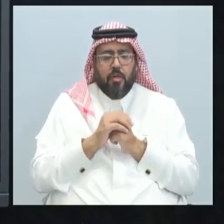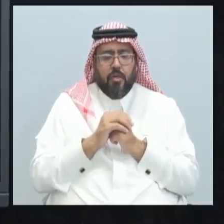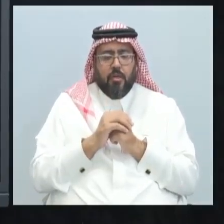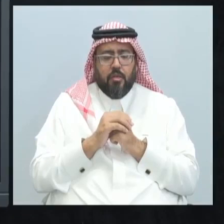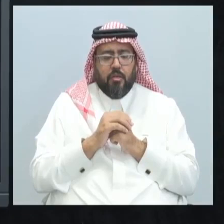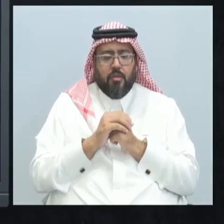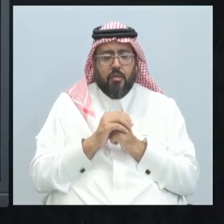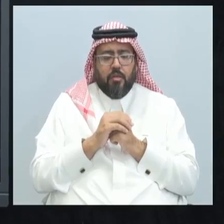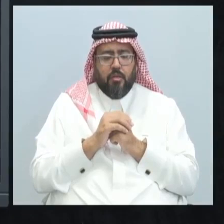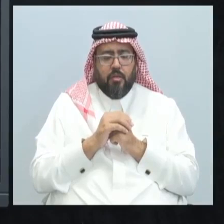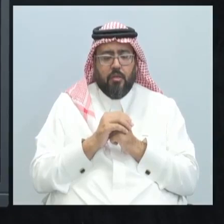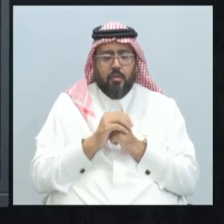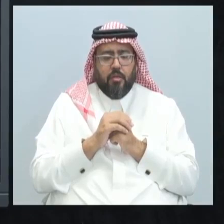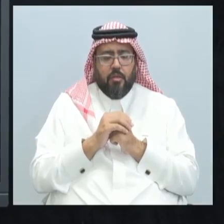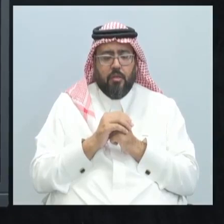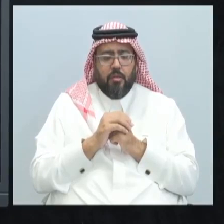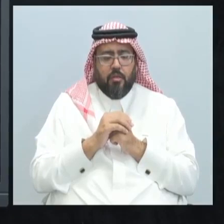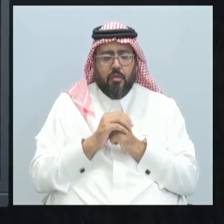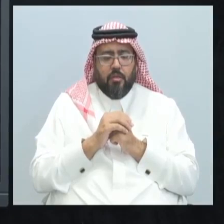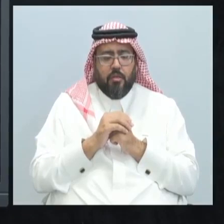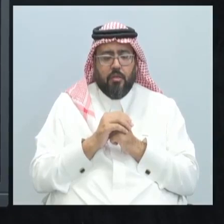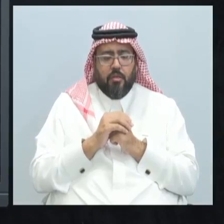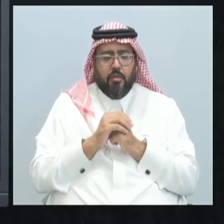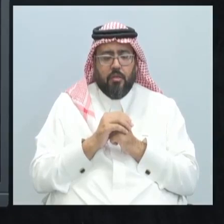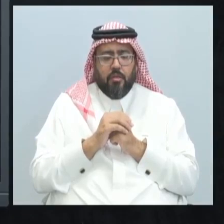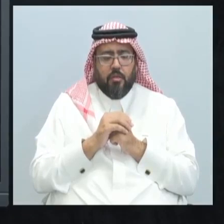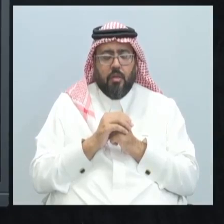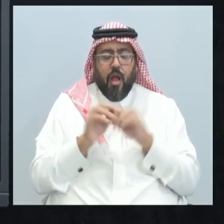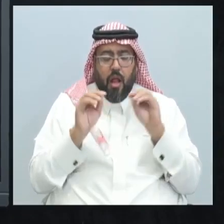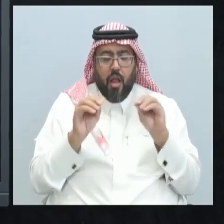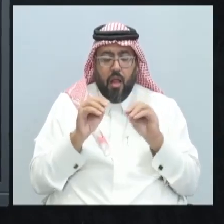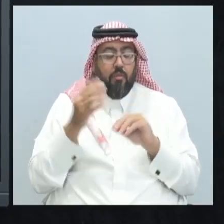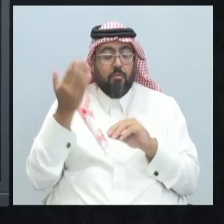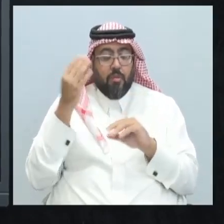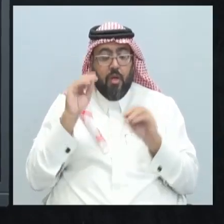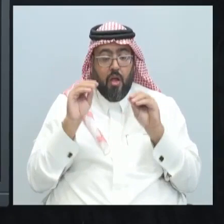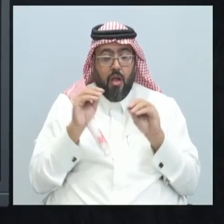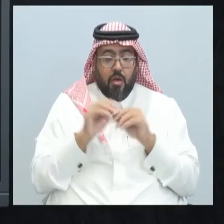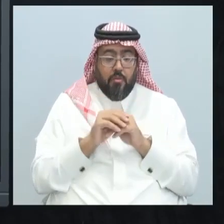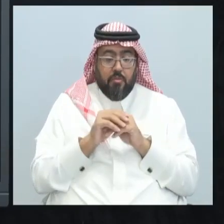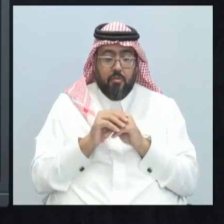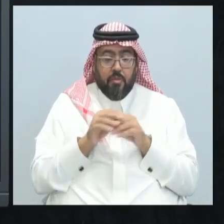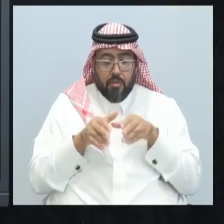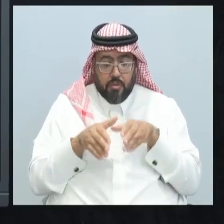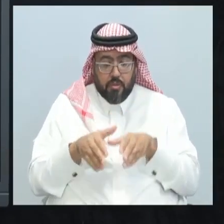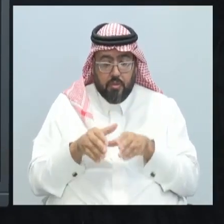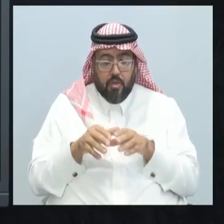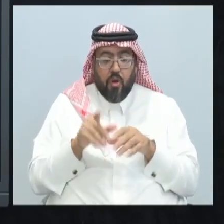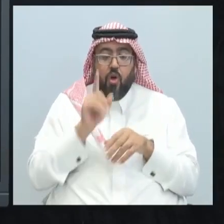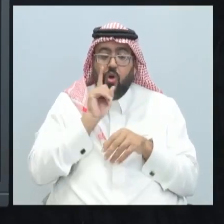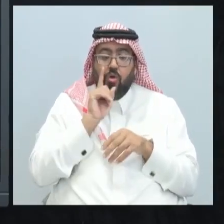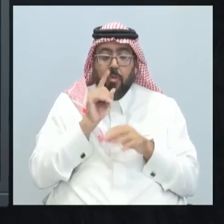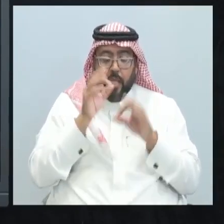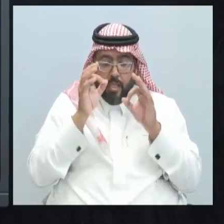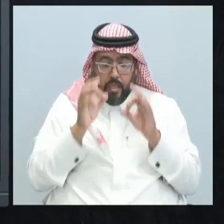لديها لغلبه المسامحه لديها فذا الحديث السابق وهو في جانب بر الام